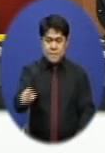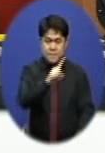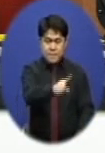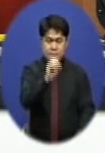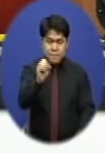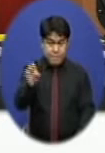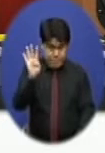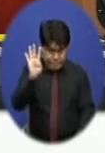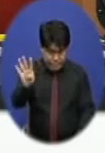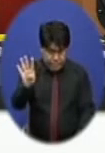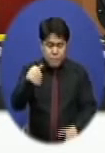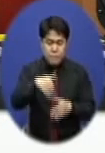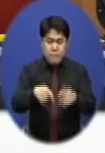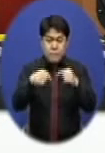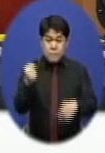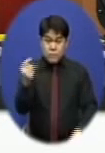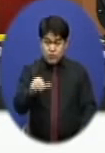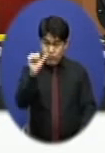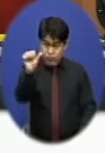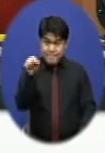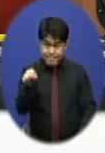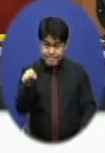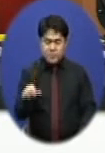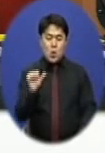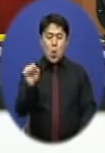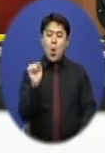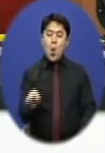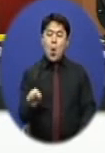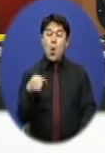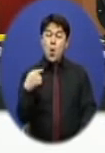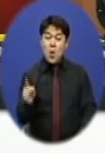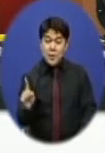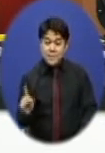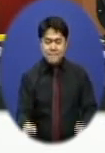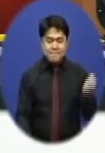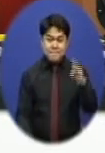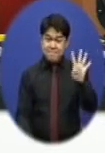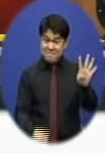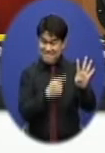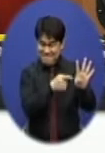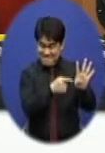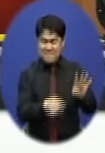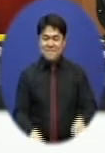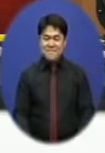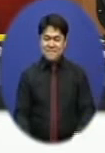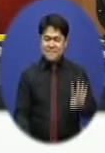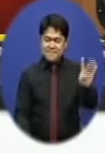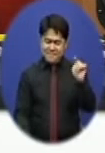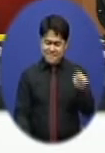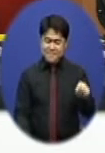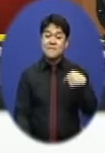060-608-1004번입니다. 네. 심사 투표 번호가 5번이죠. 5번입니다. 5번을 누르시고, 네. 자, 4번 참여자이기 때문에, 네.